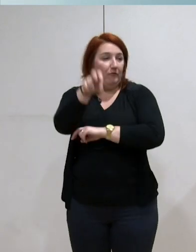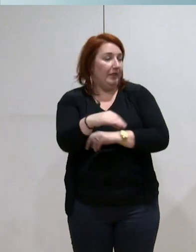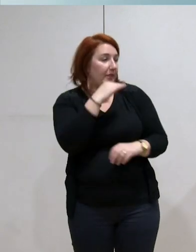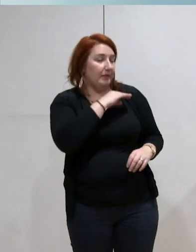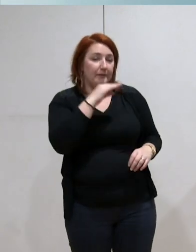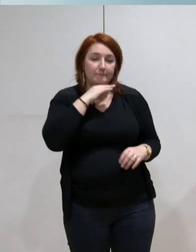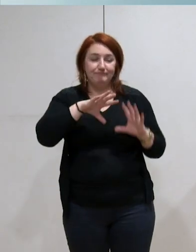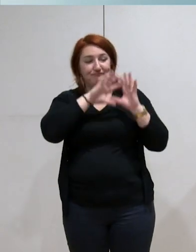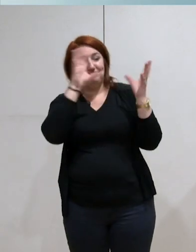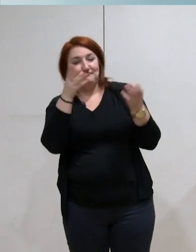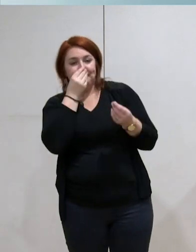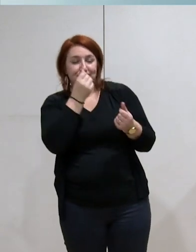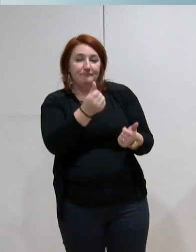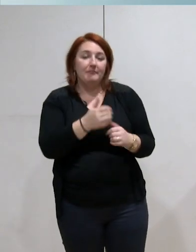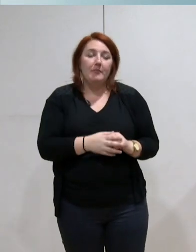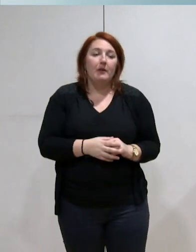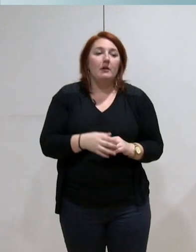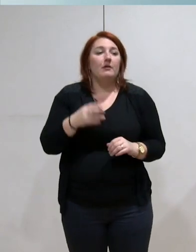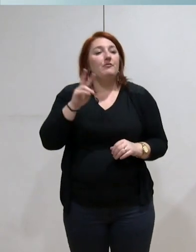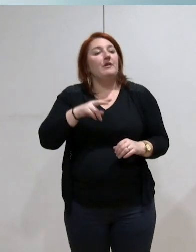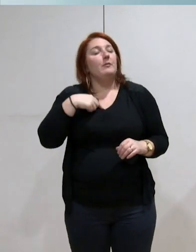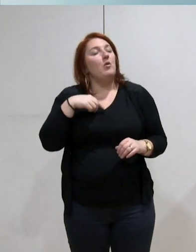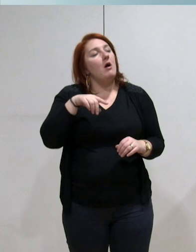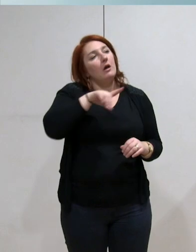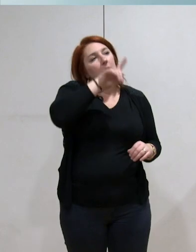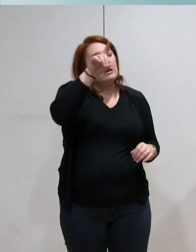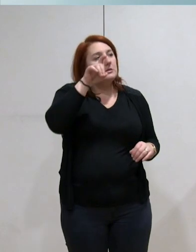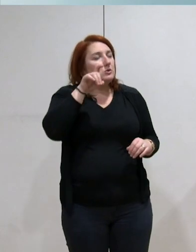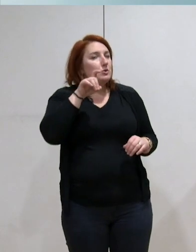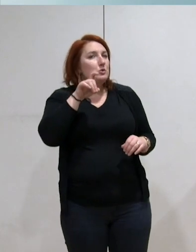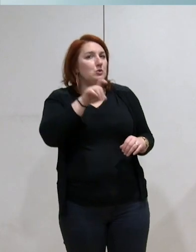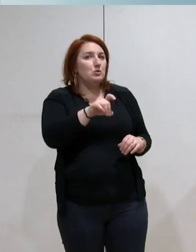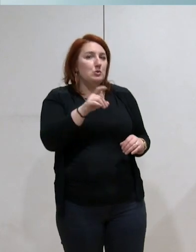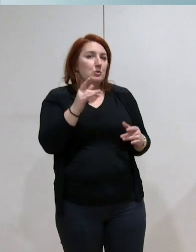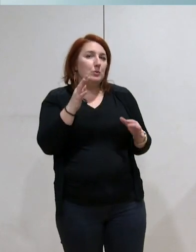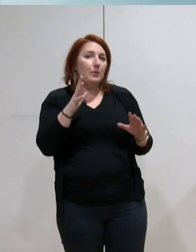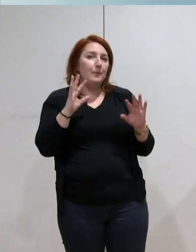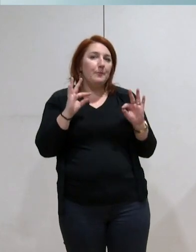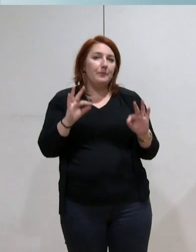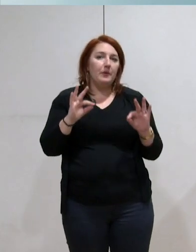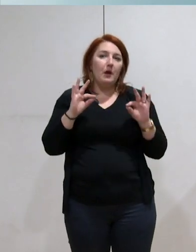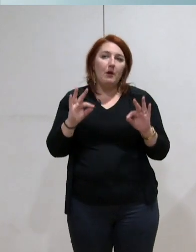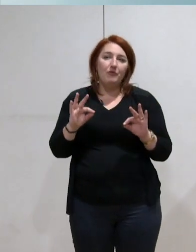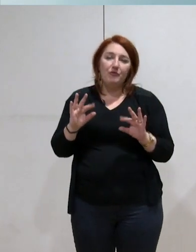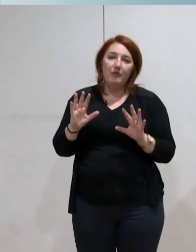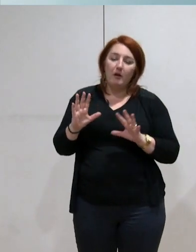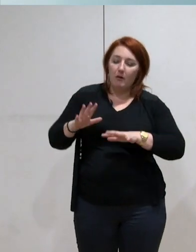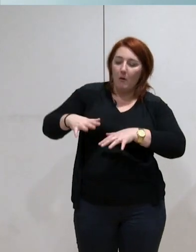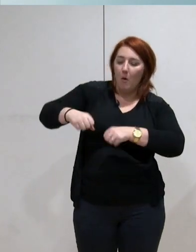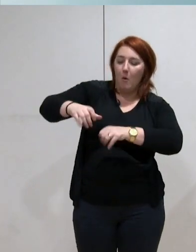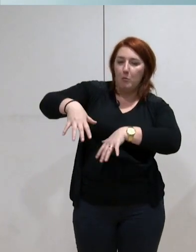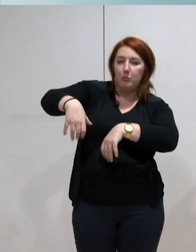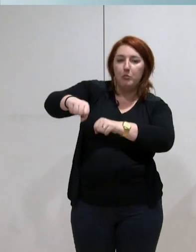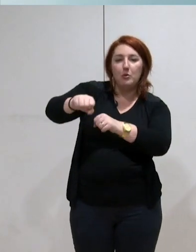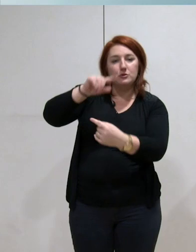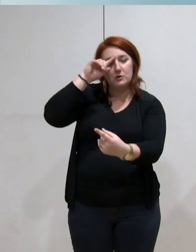je posais cette la question euh du l'embauche pour des contrats